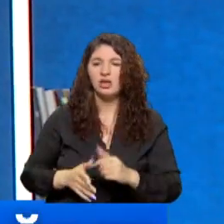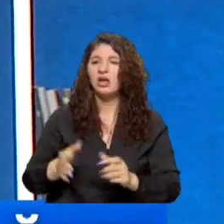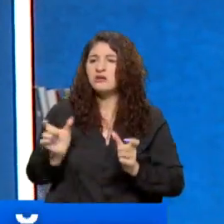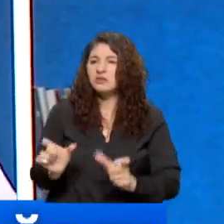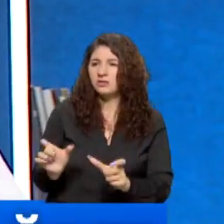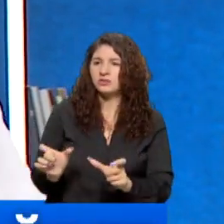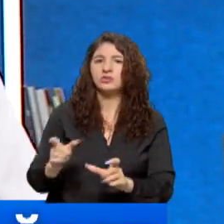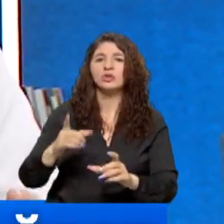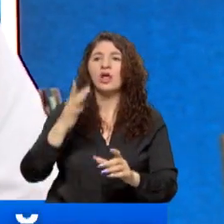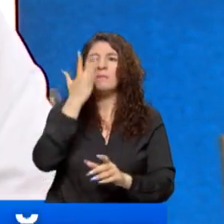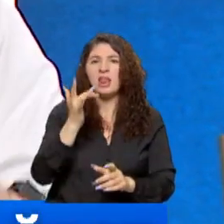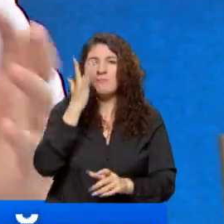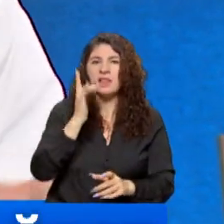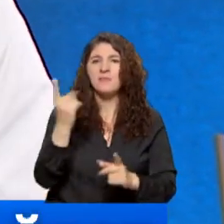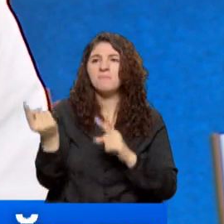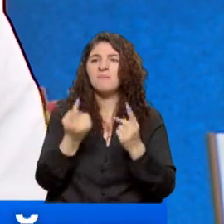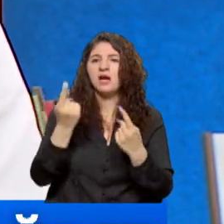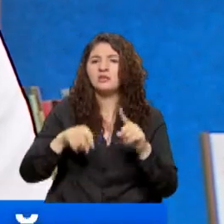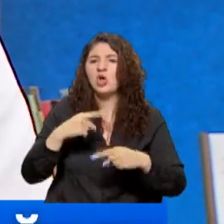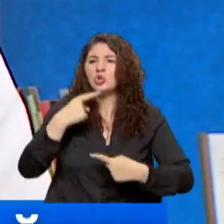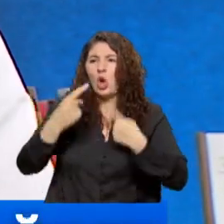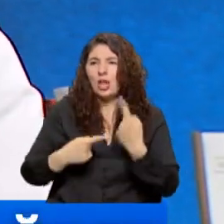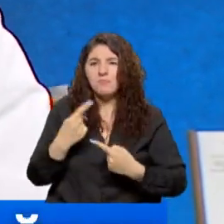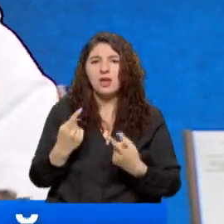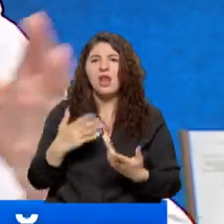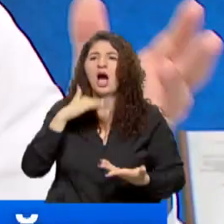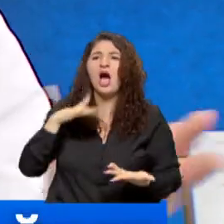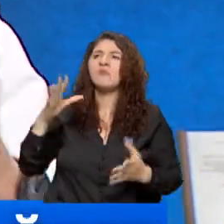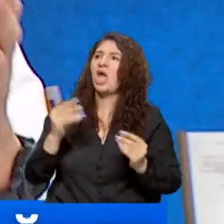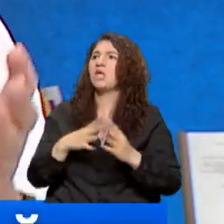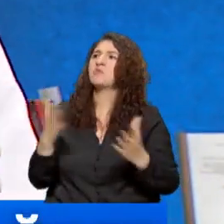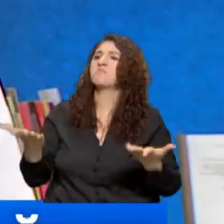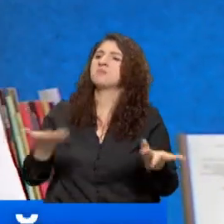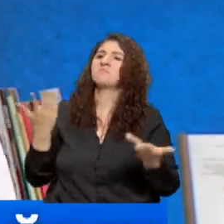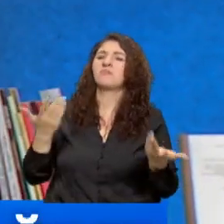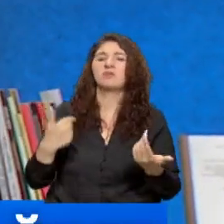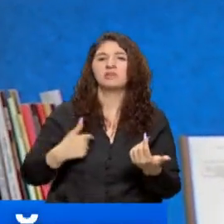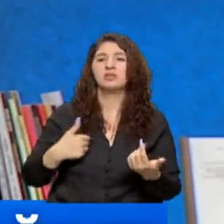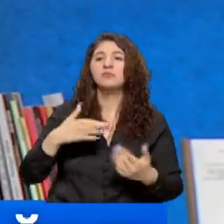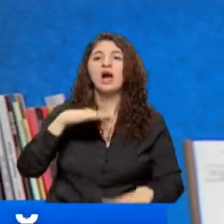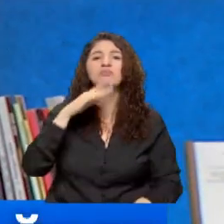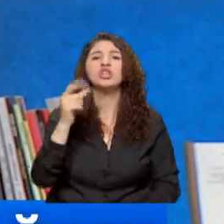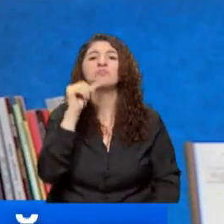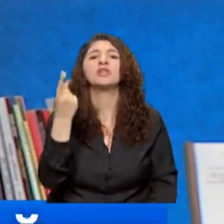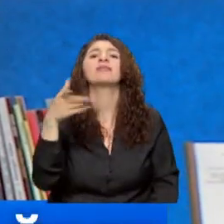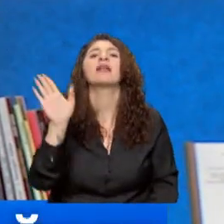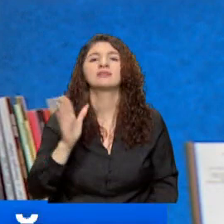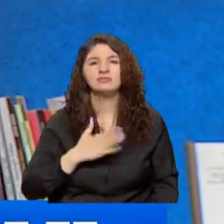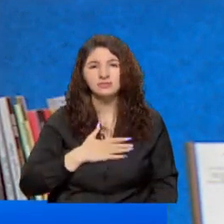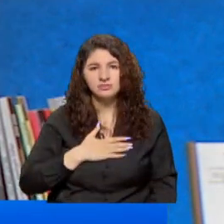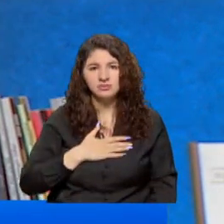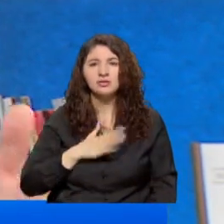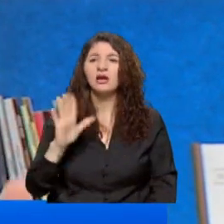yasaklarla suni bir takım söylemlerle Avrupa'nın en büyük Bilmem necisin şu an hiçbir şey değil